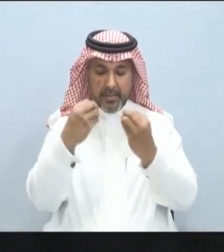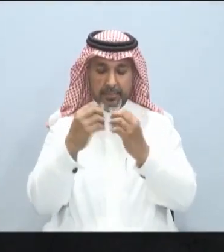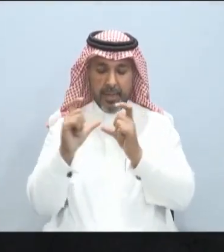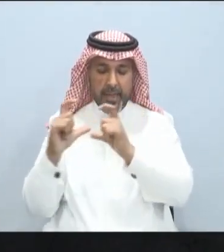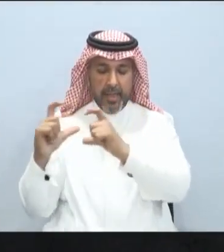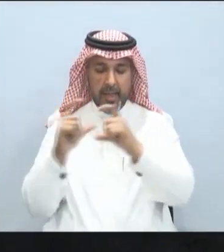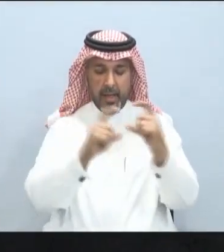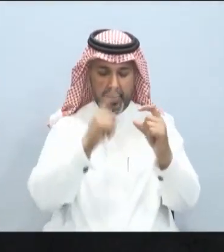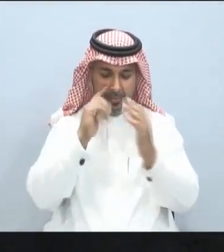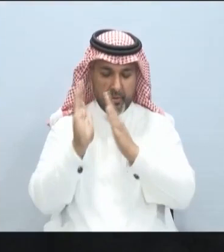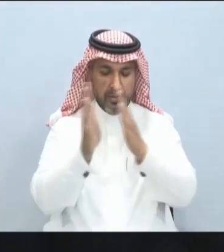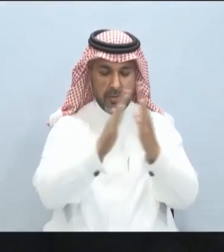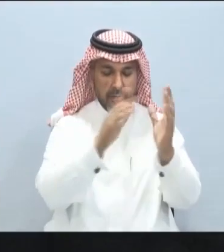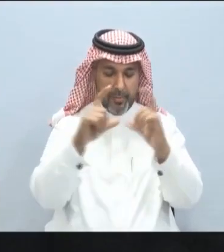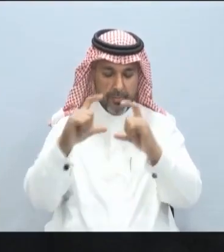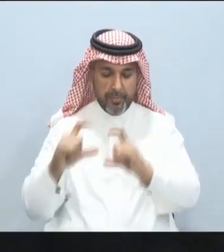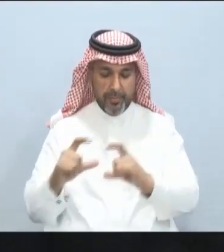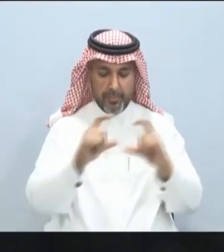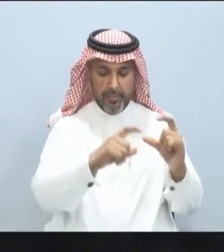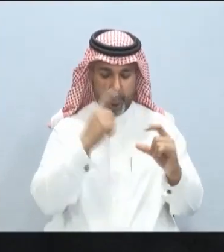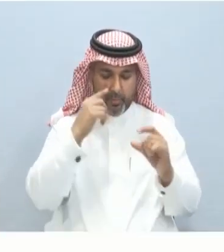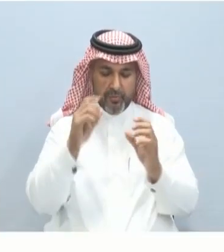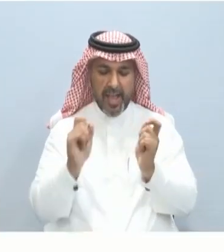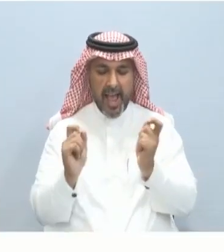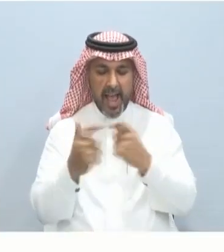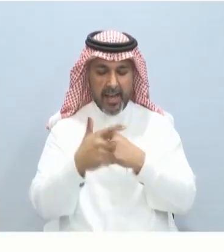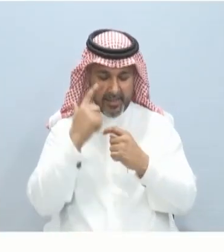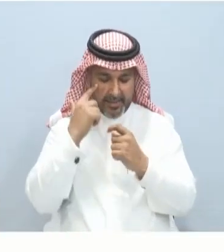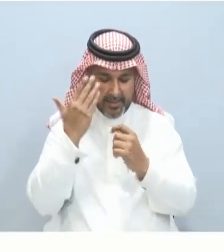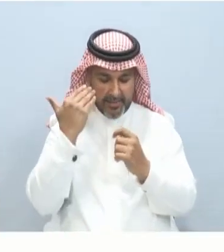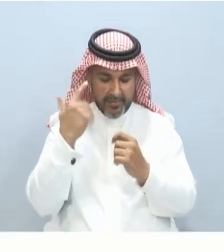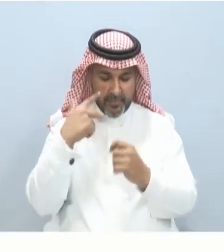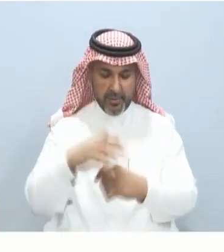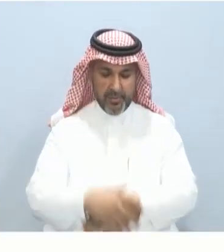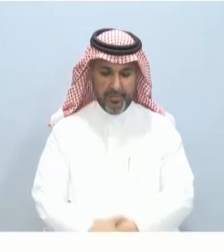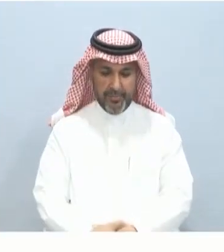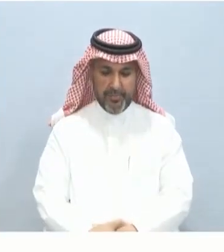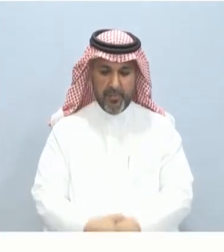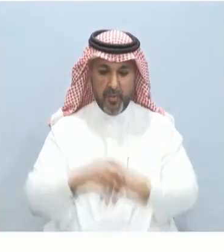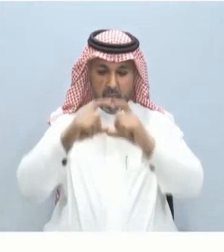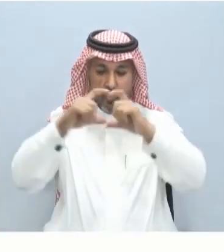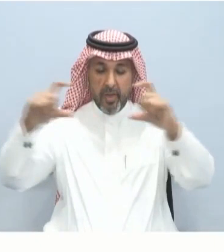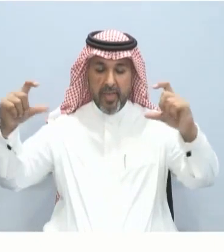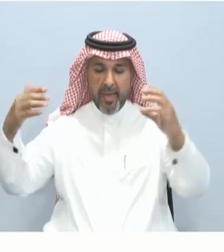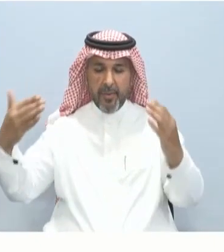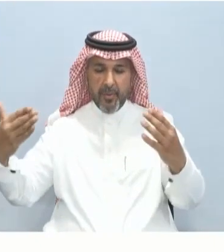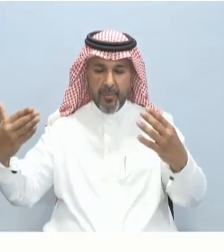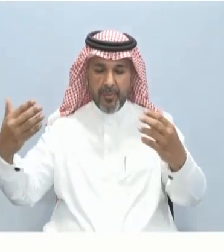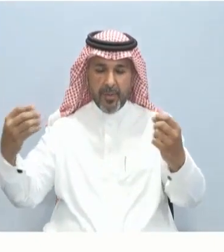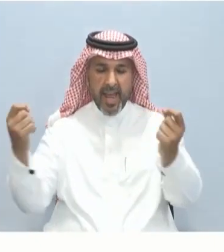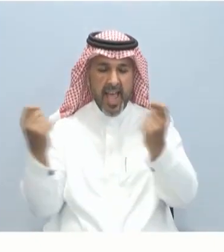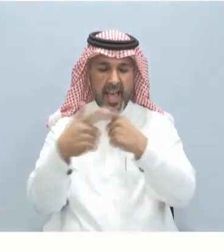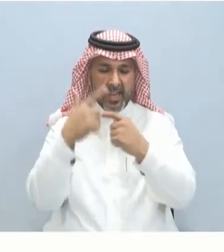اذا سنقوم بعكس الاتجاه هنا سيكون لدي المربع الكامل وسنحاول